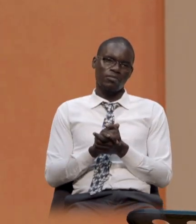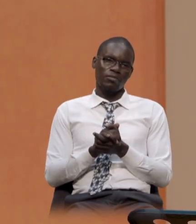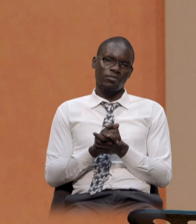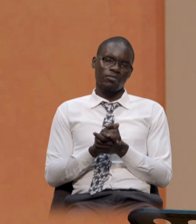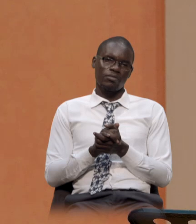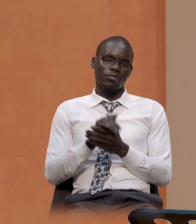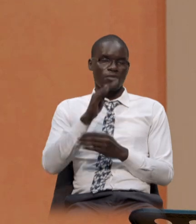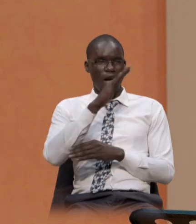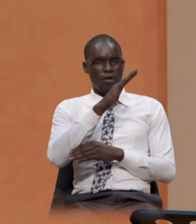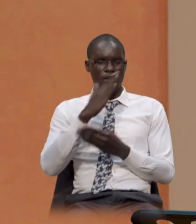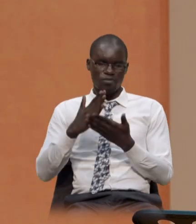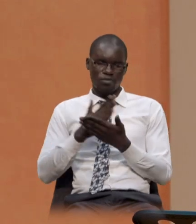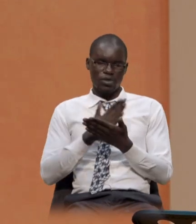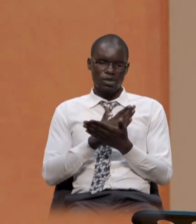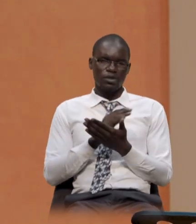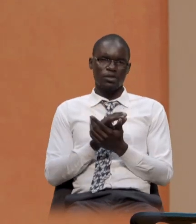adhuhuri.